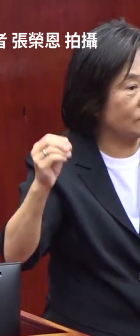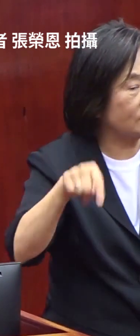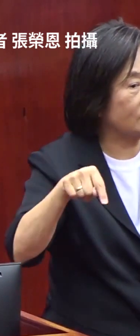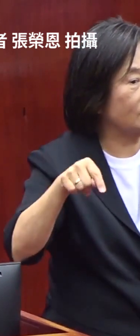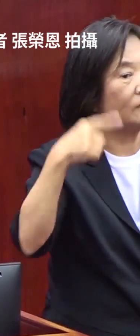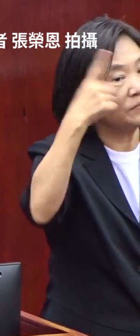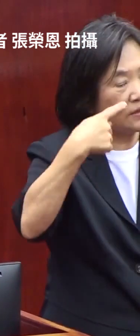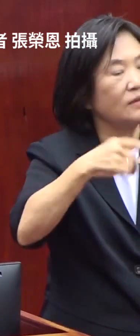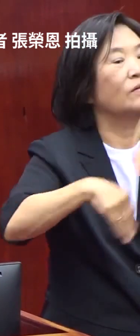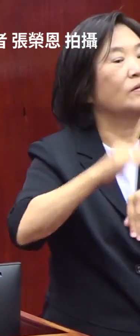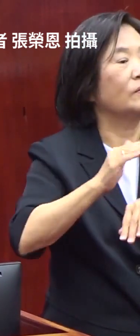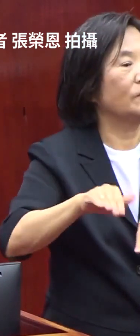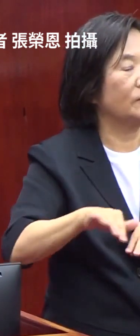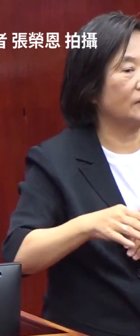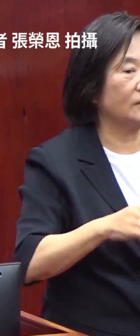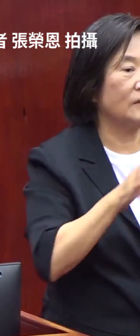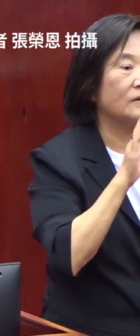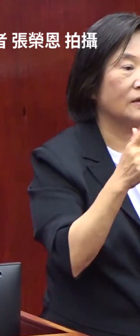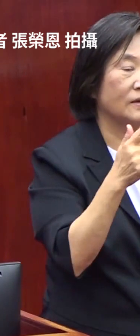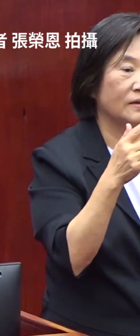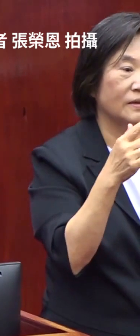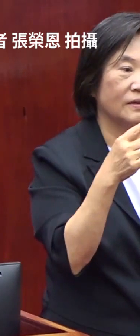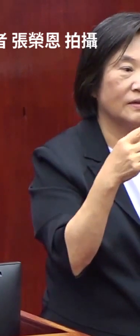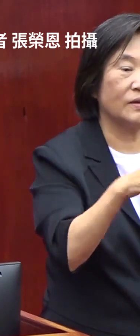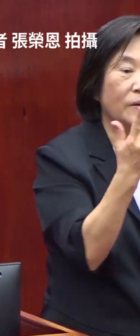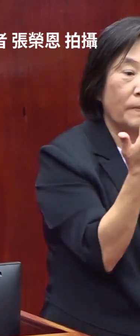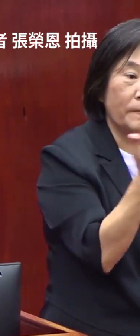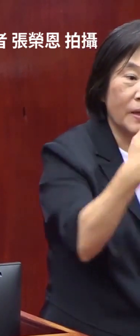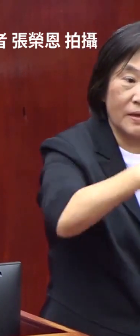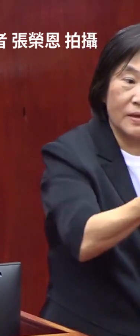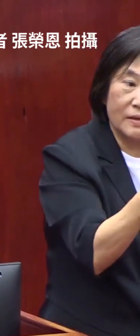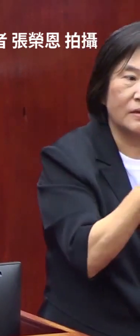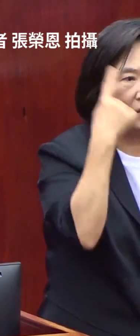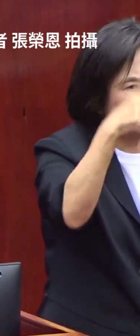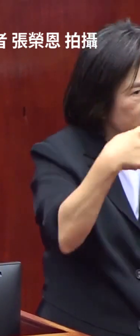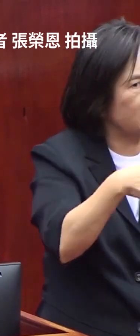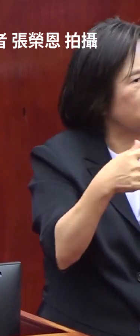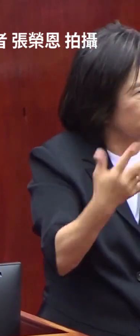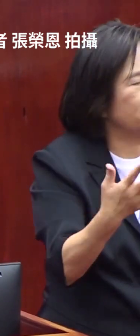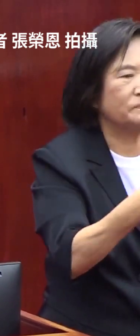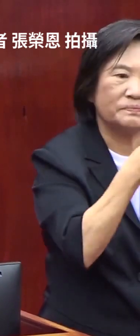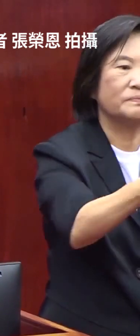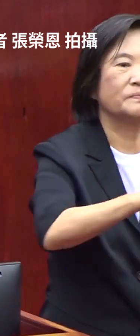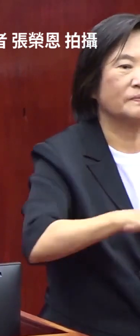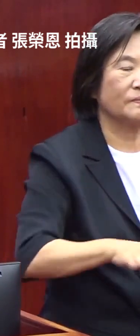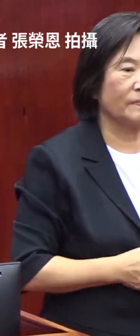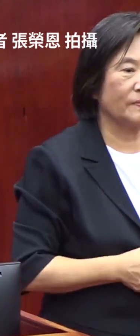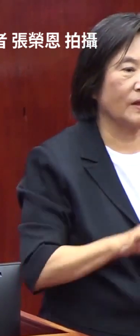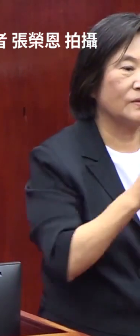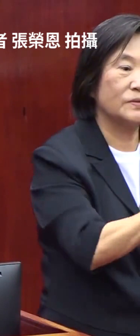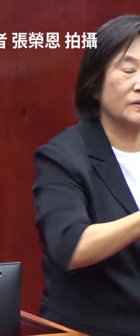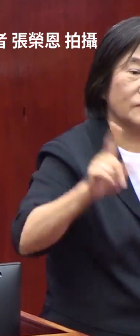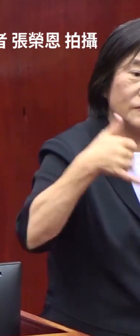年完工，但是因为它很多周边的工程要做，包括这个荒芜南路的，包括忠孝